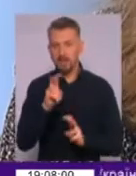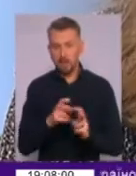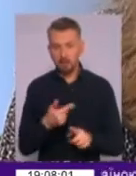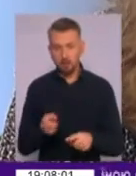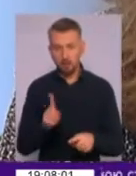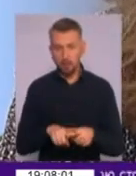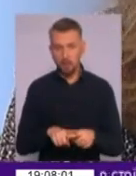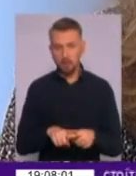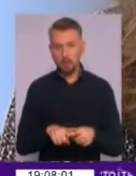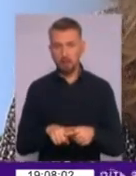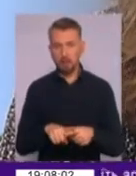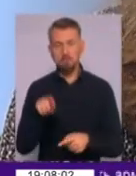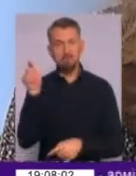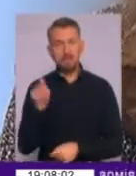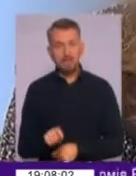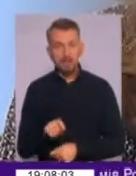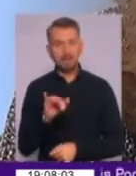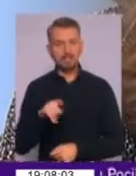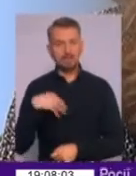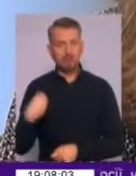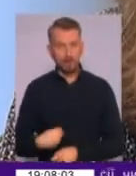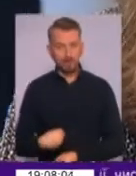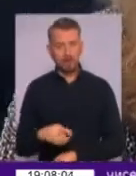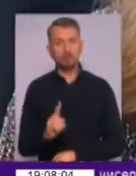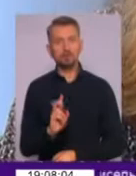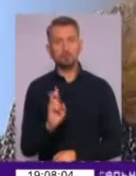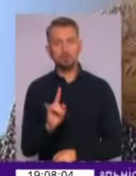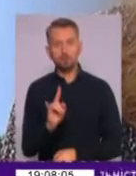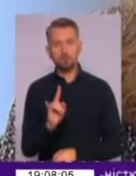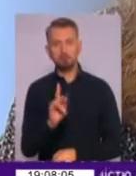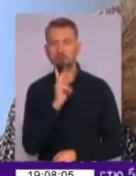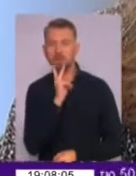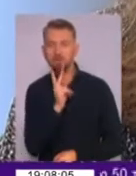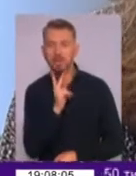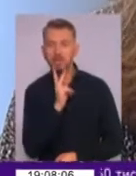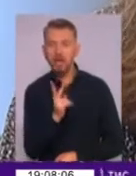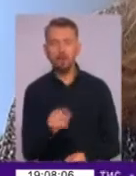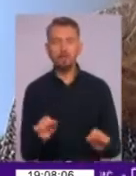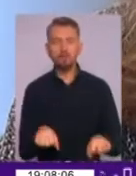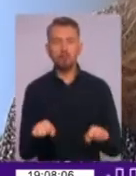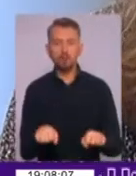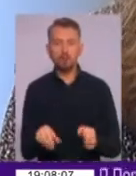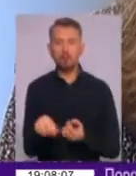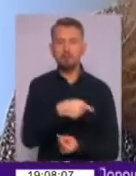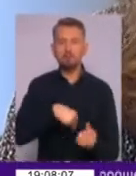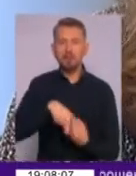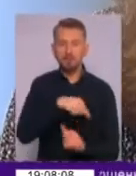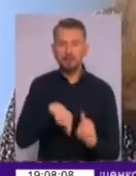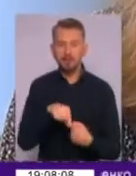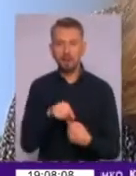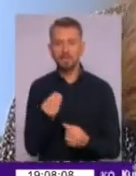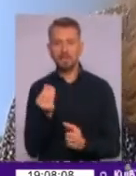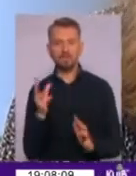які приїхали з Франції для того, щоб посмотреть возможности бизнеса,